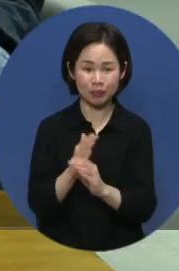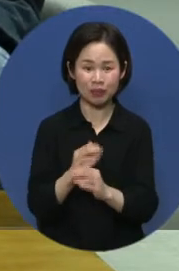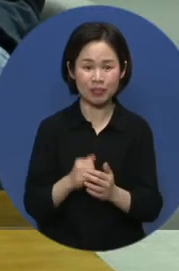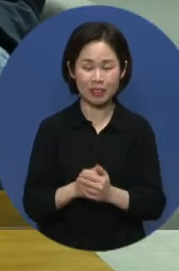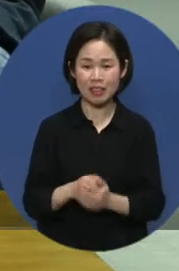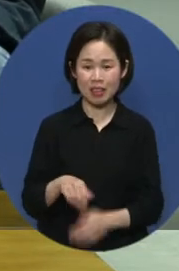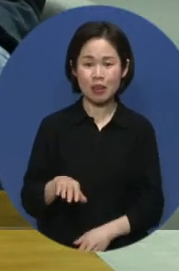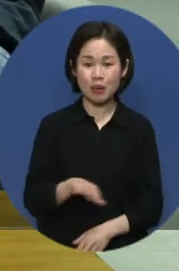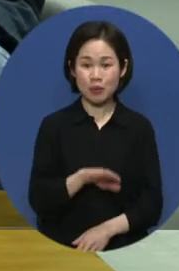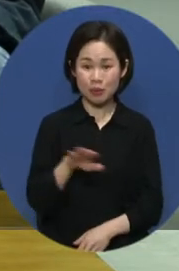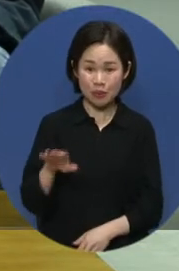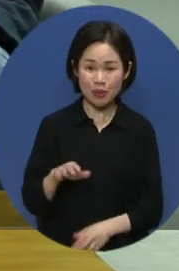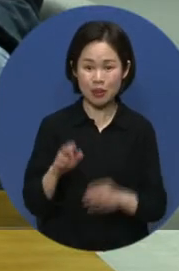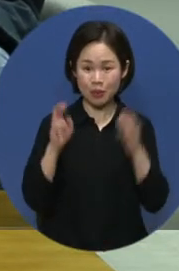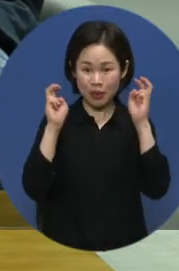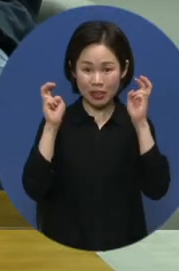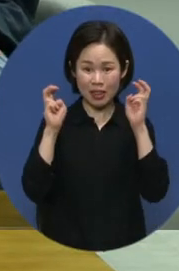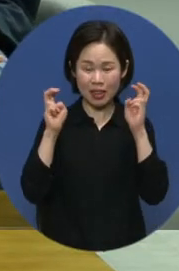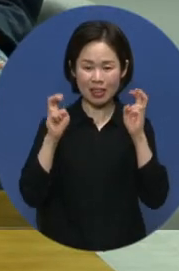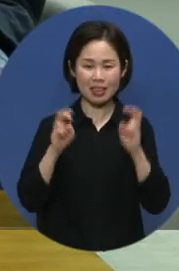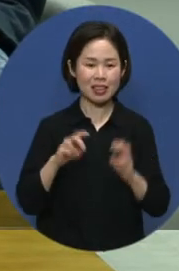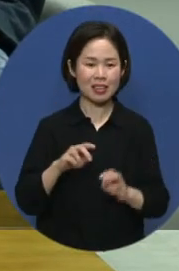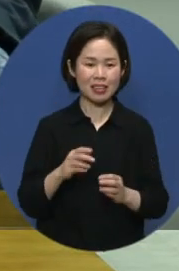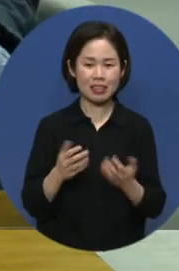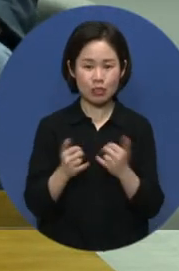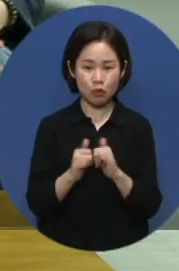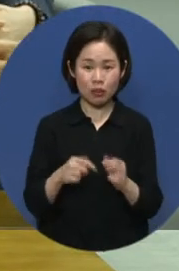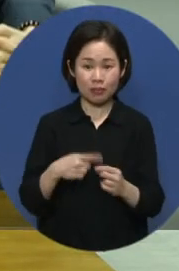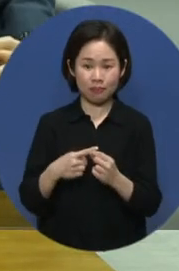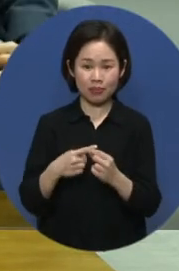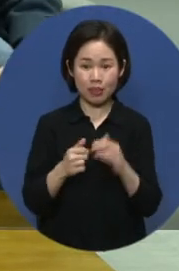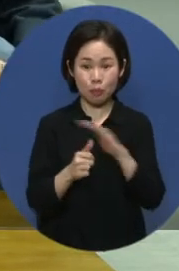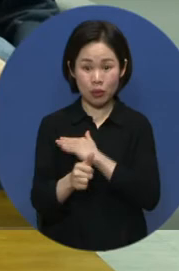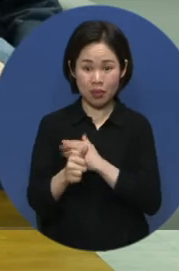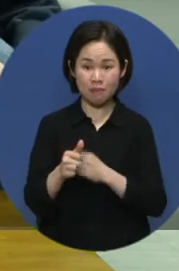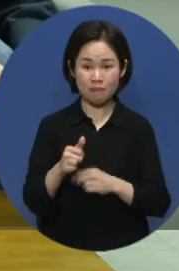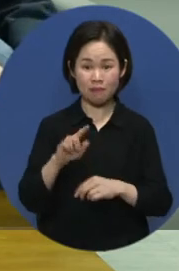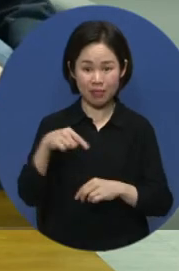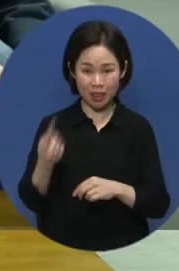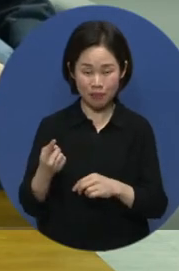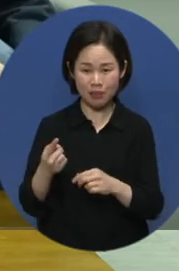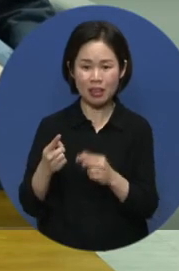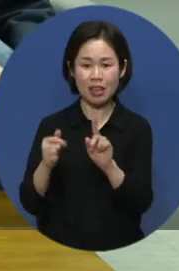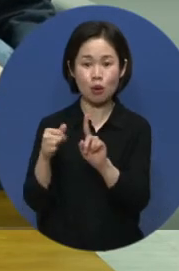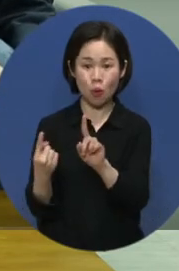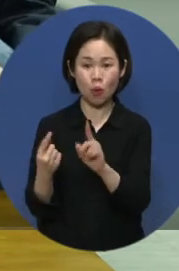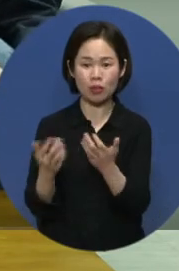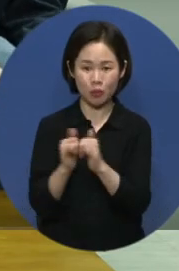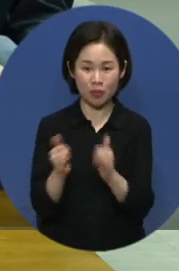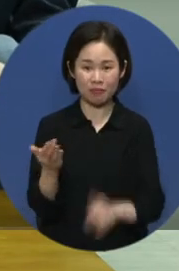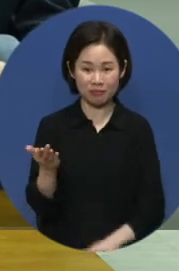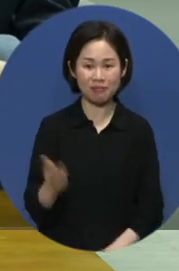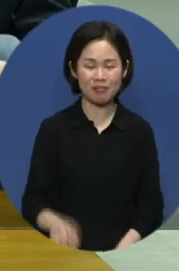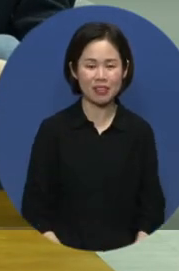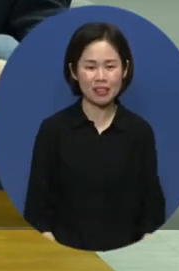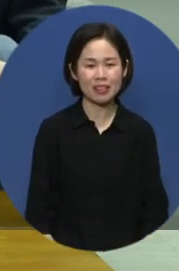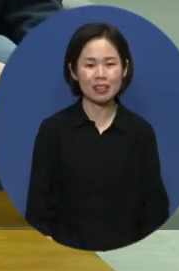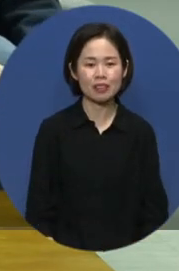번째 직원이에요. 대표님 이후 1호 직원. 네. 주영 씨는 어떻게